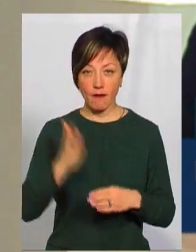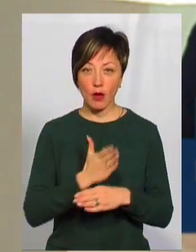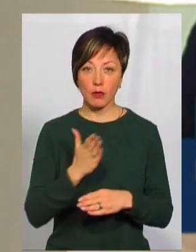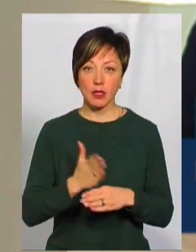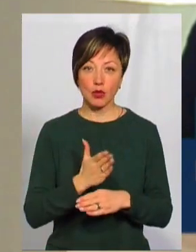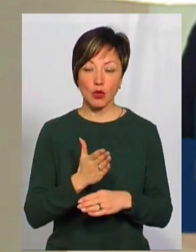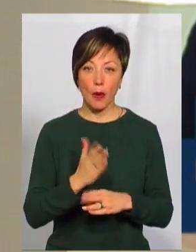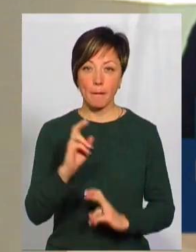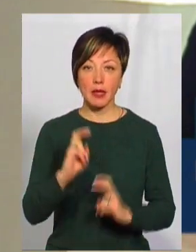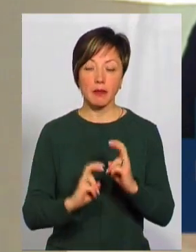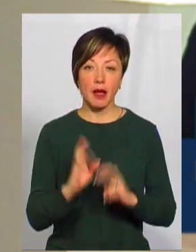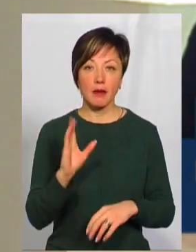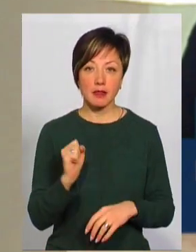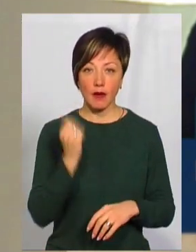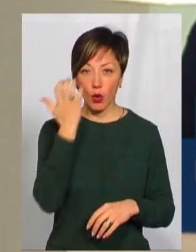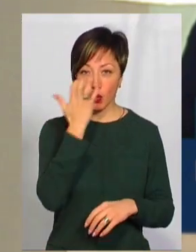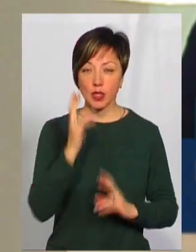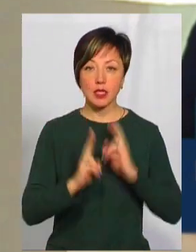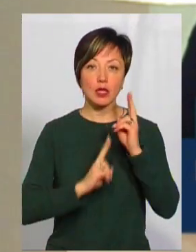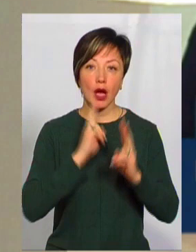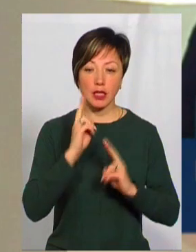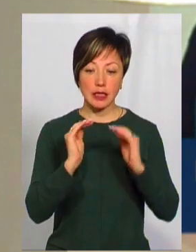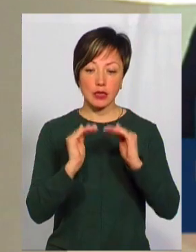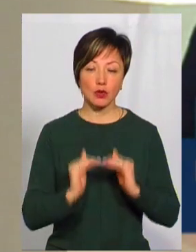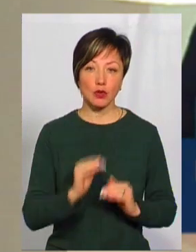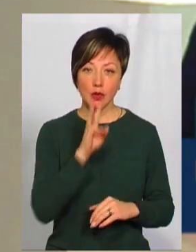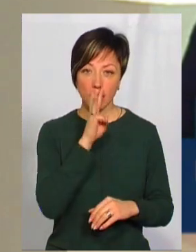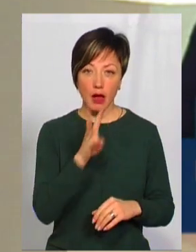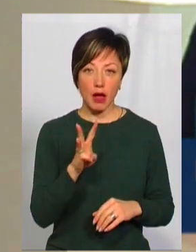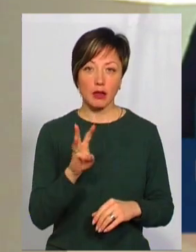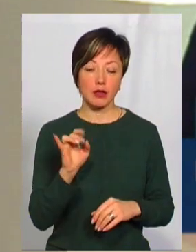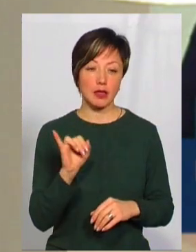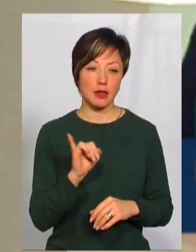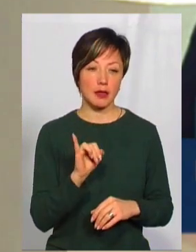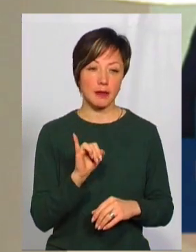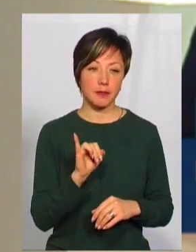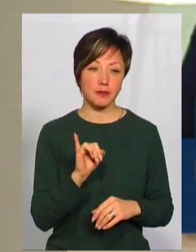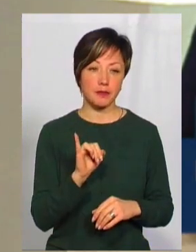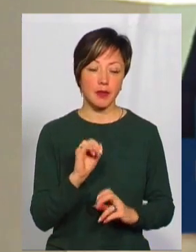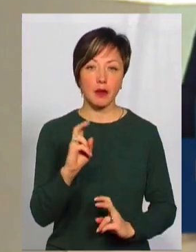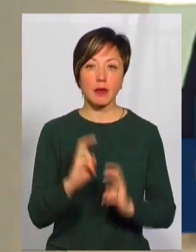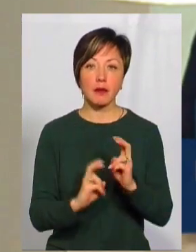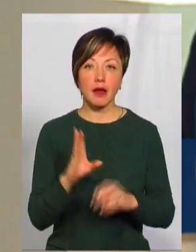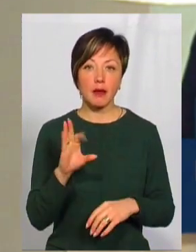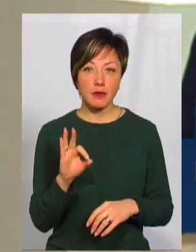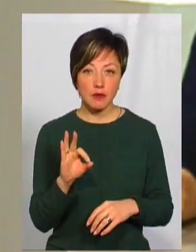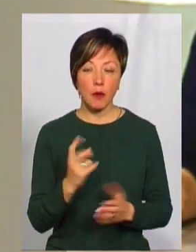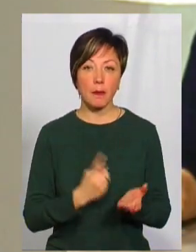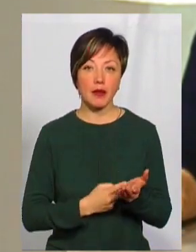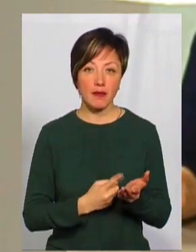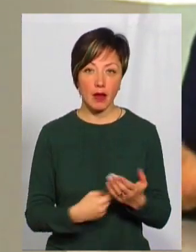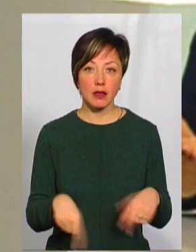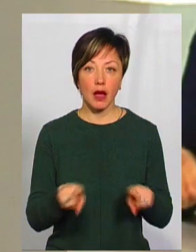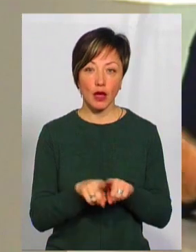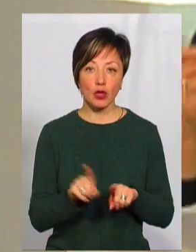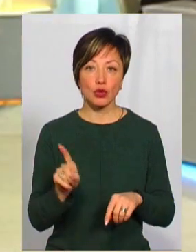жвавовиробничого підприємства ото скаржилися на низьку зарплату, і підприємство підтвердив таки,